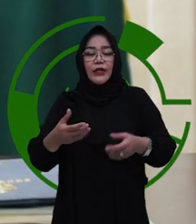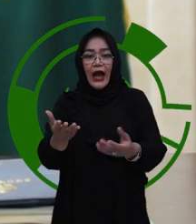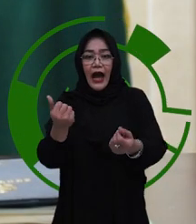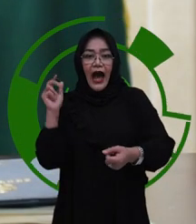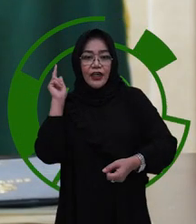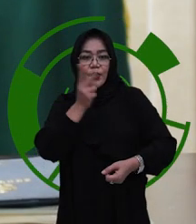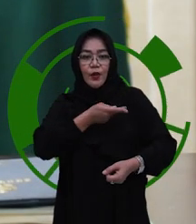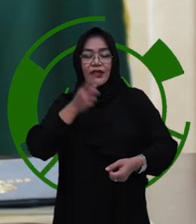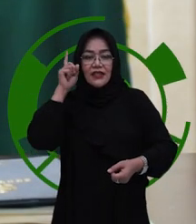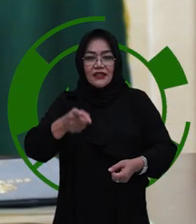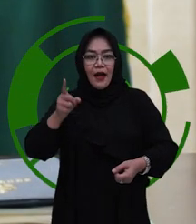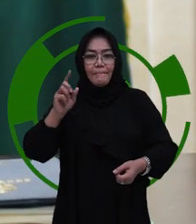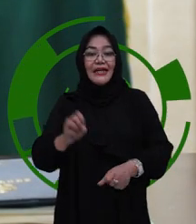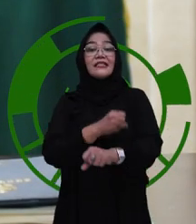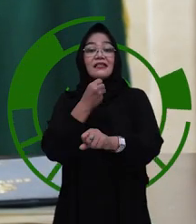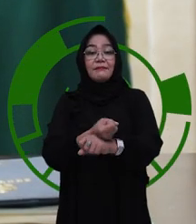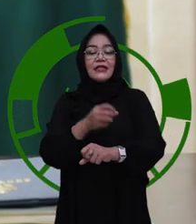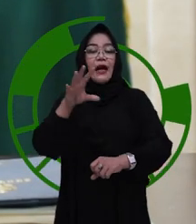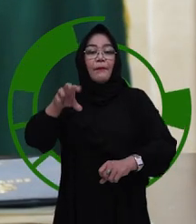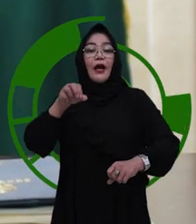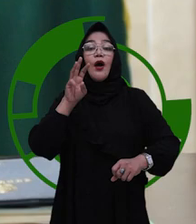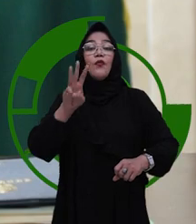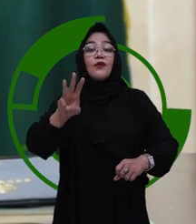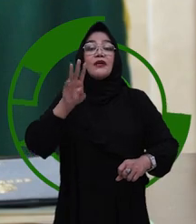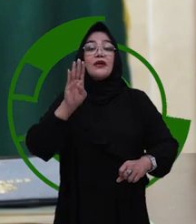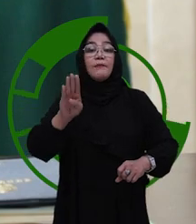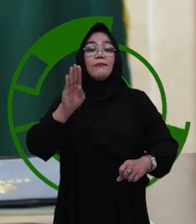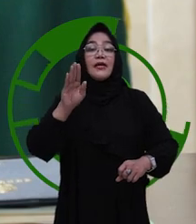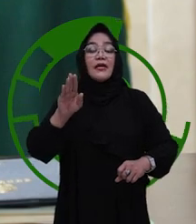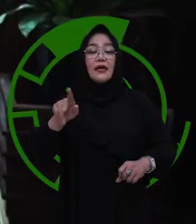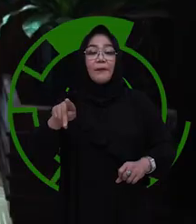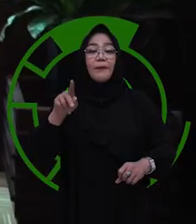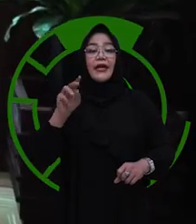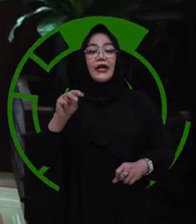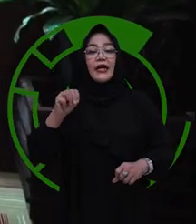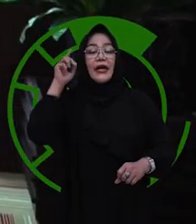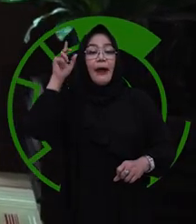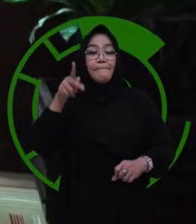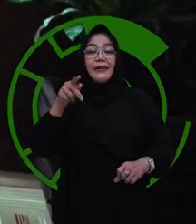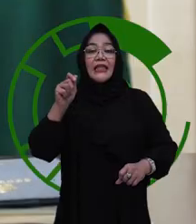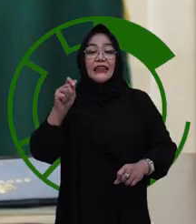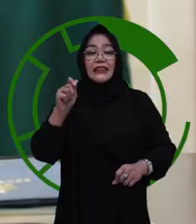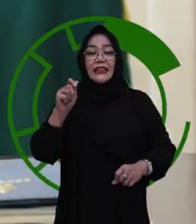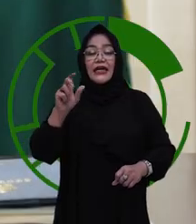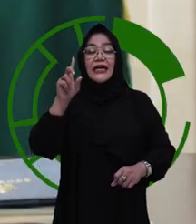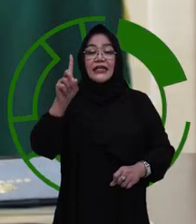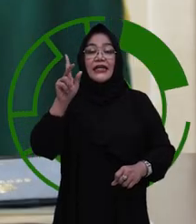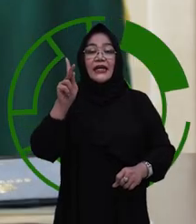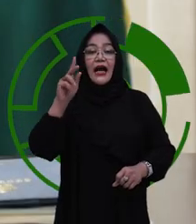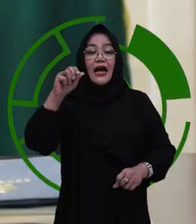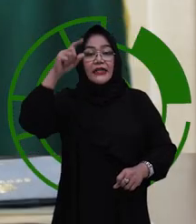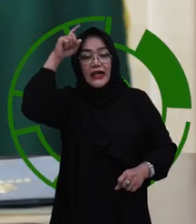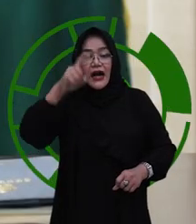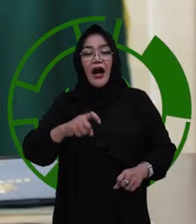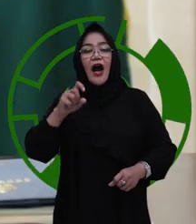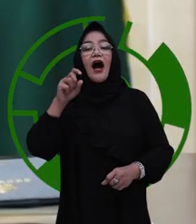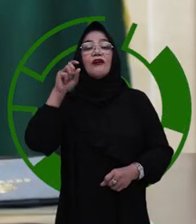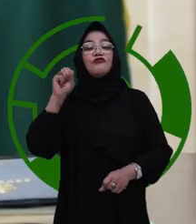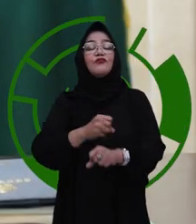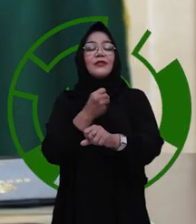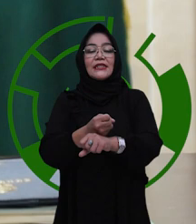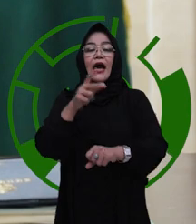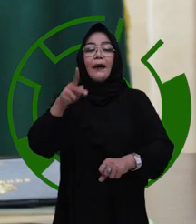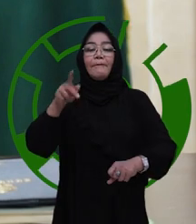bisa meraih BBBM. PT DKI harus bisa. PT DKI